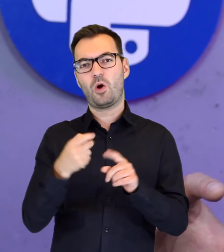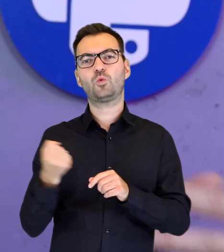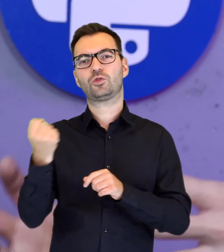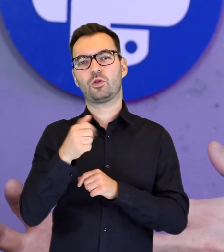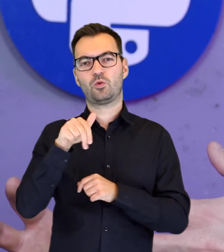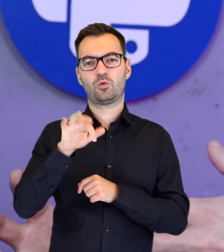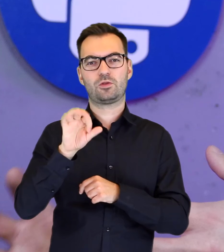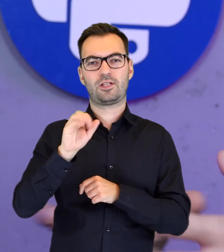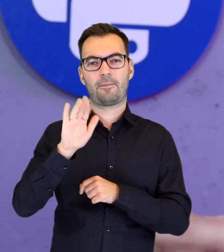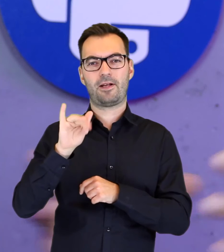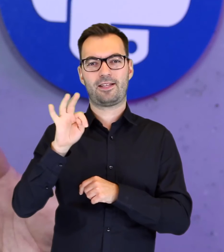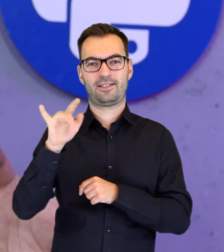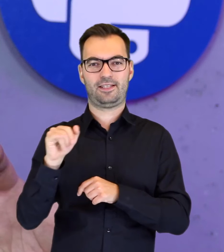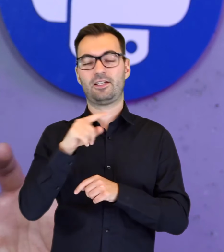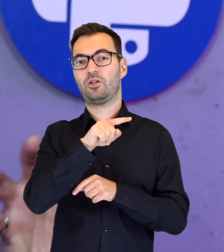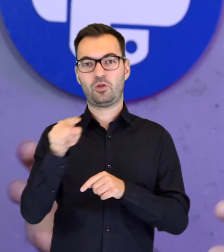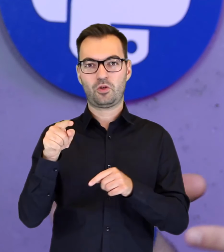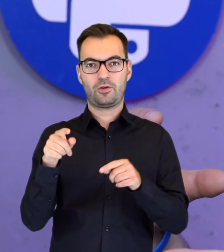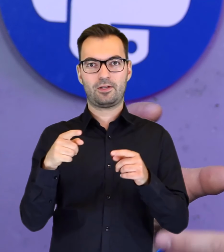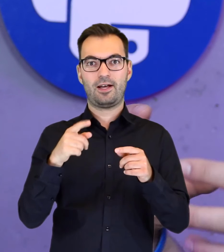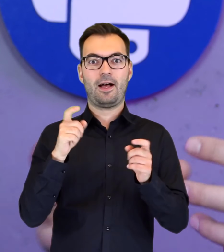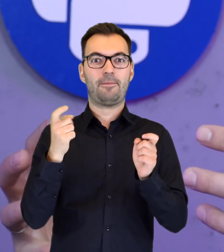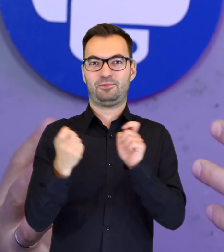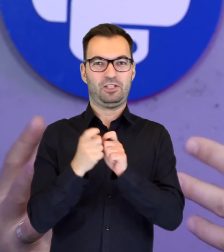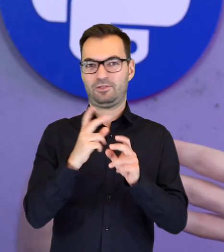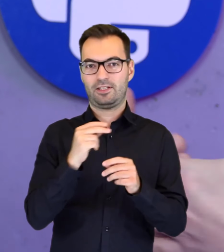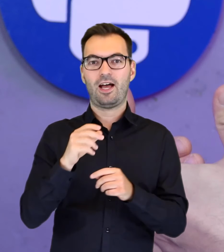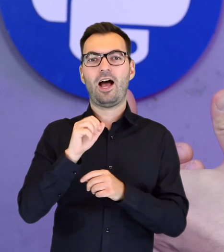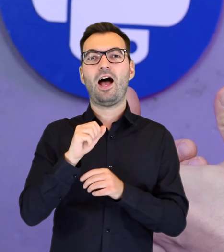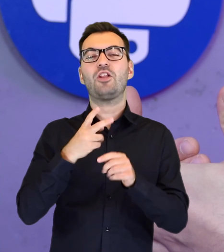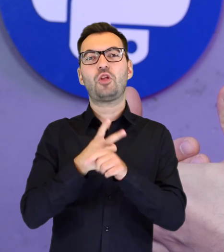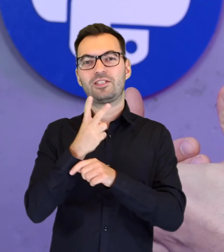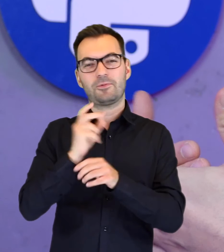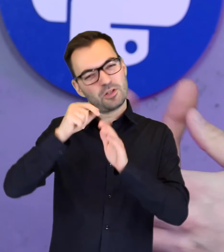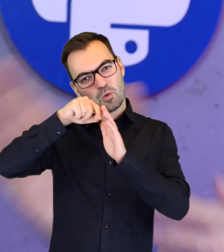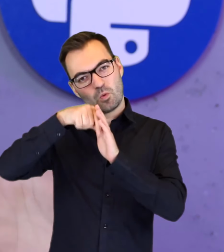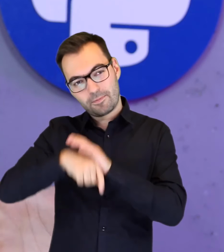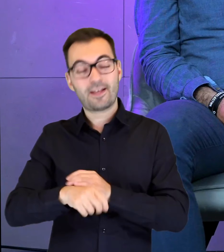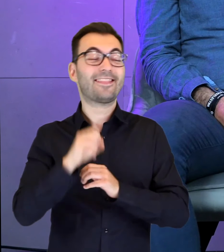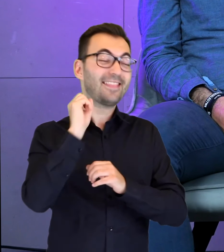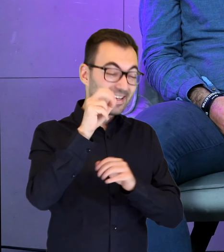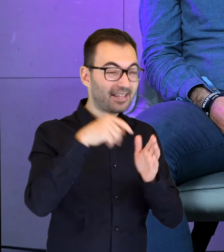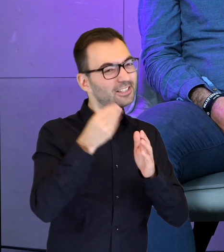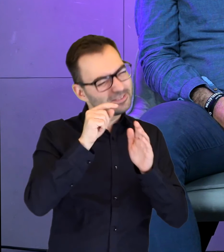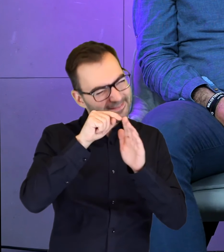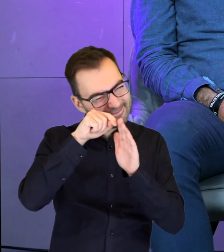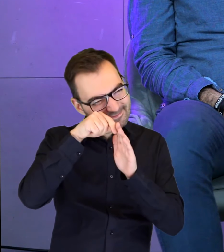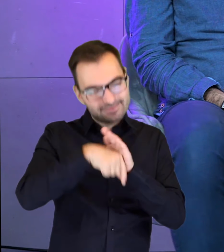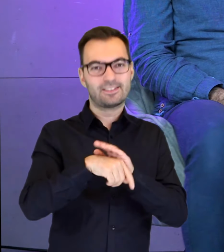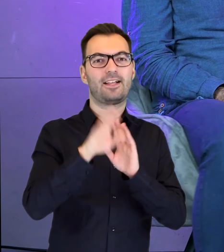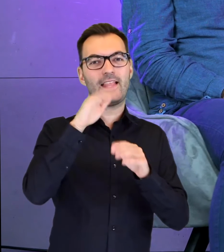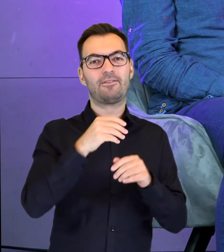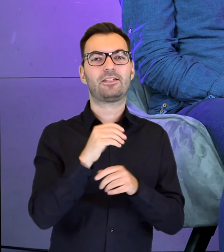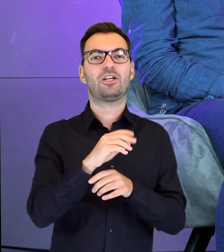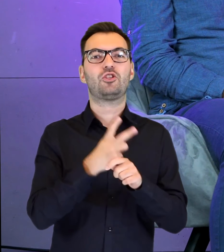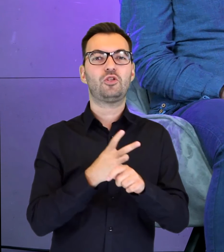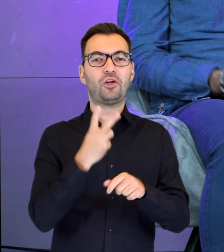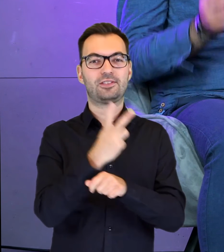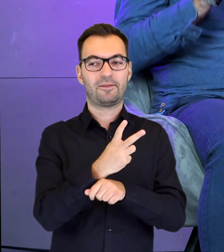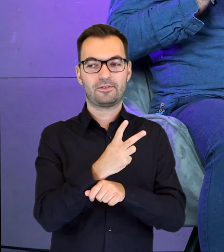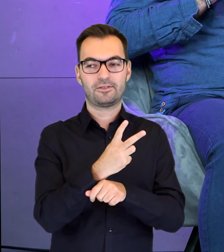akcesoria Rity z usability i to są to nie są przeciwstawne tematy ale accessibility trochę głębie tak idzie